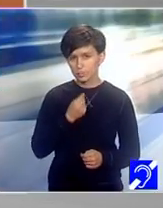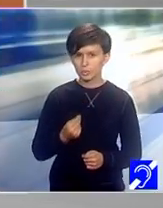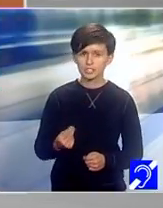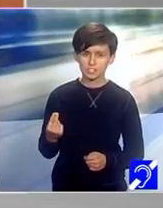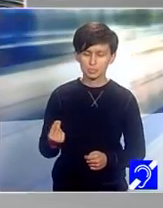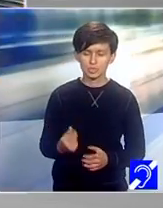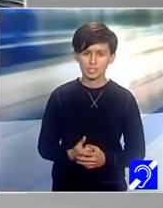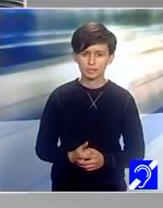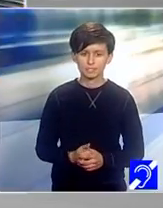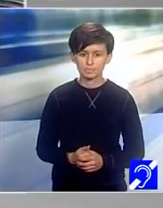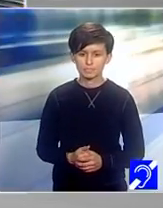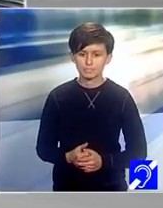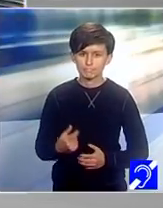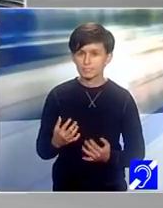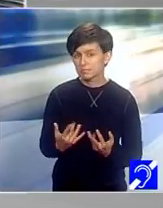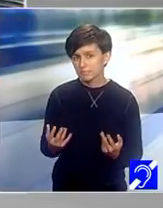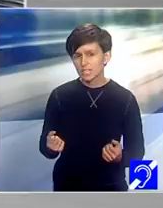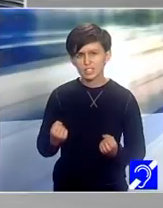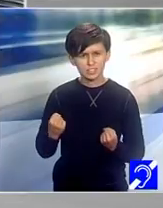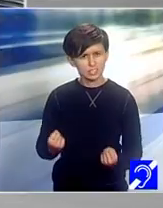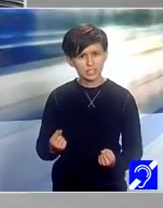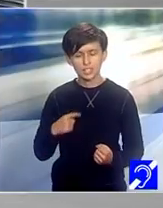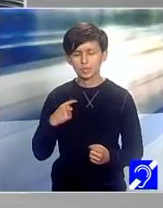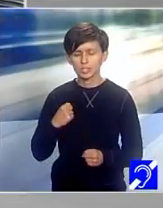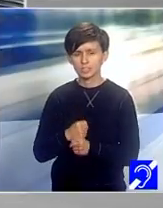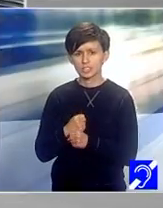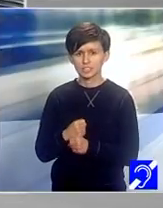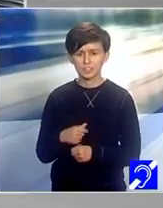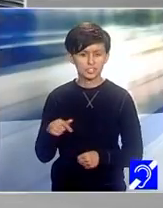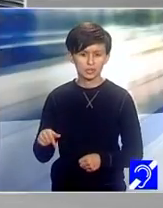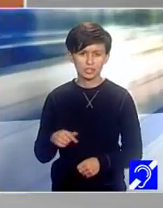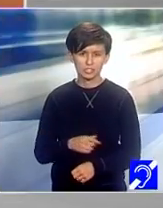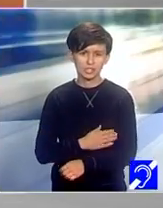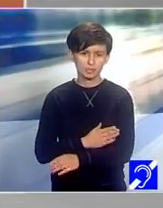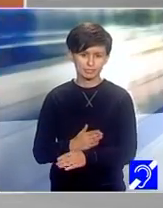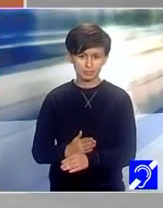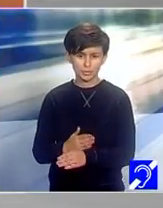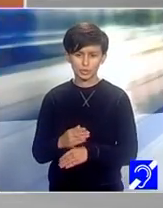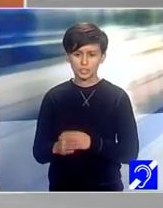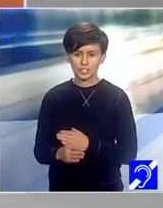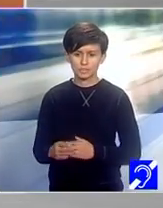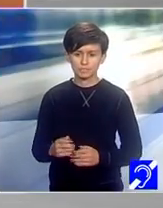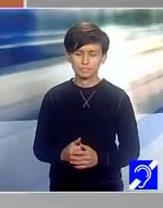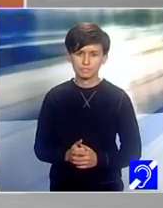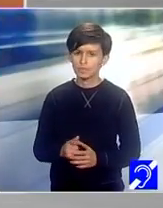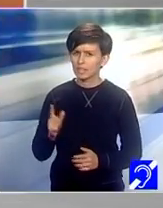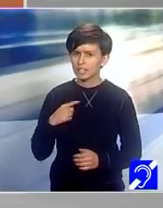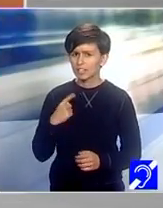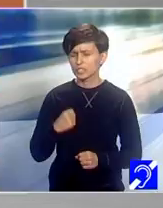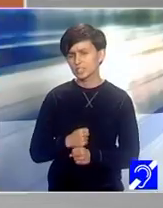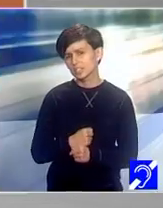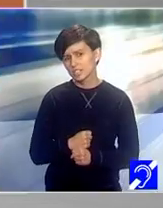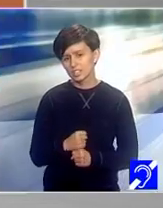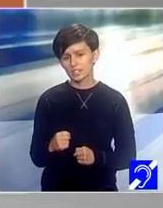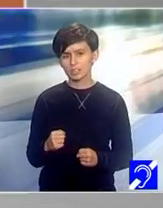Cât de complicat este să realizez o astfel de bluză? Băi, nu e așa complicat, că în asta am